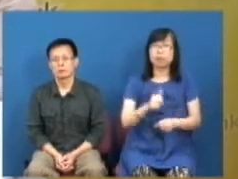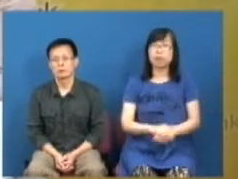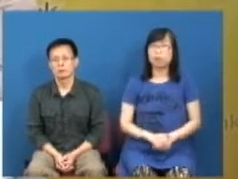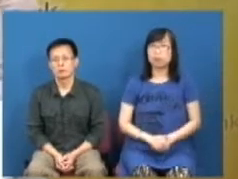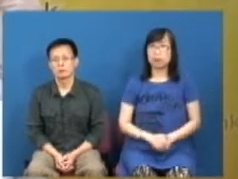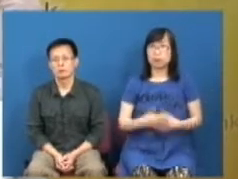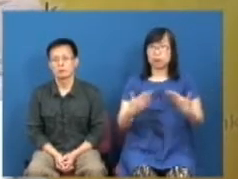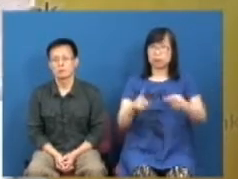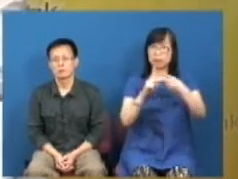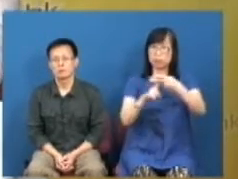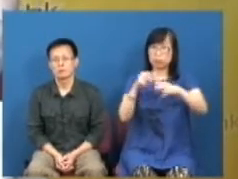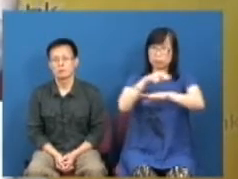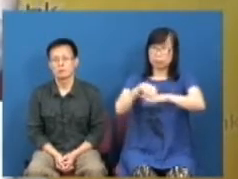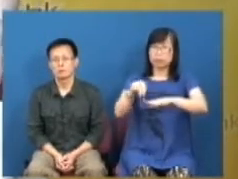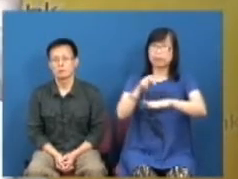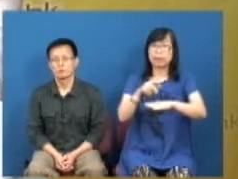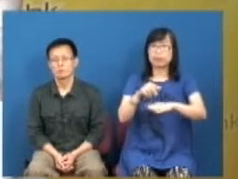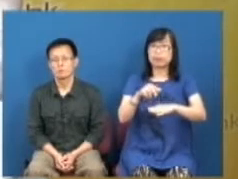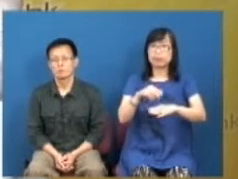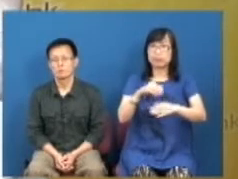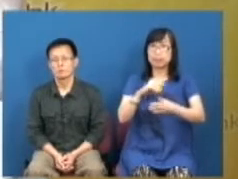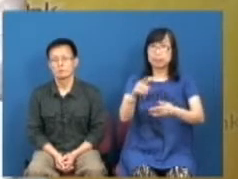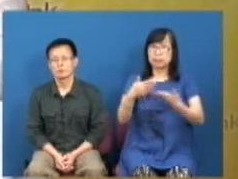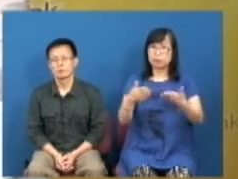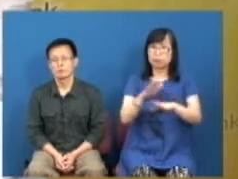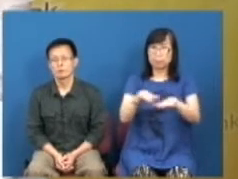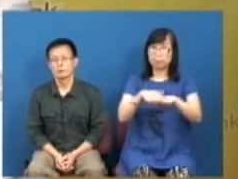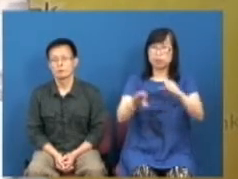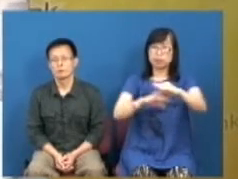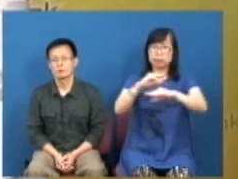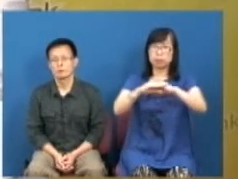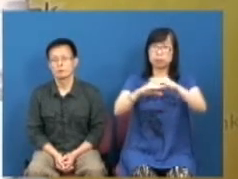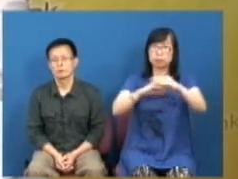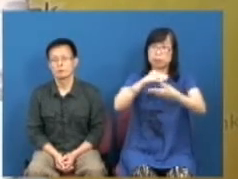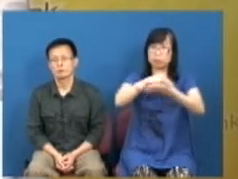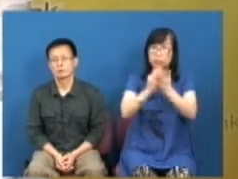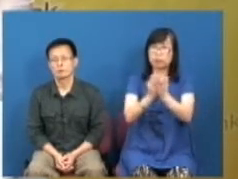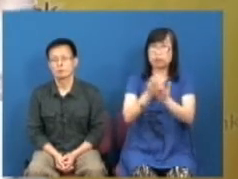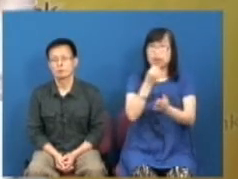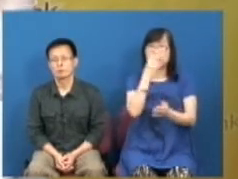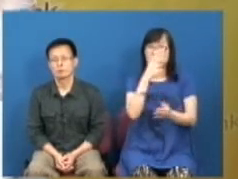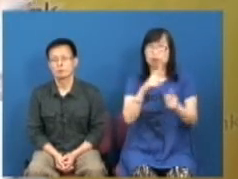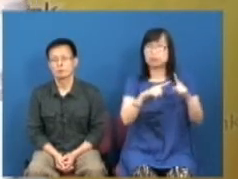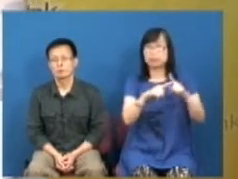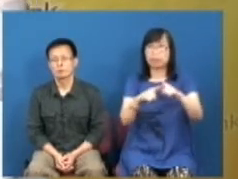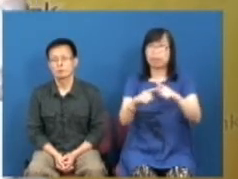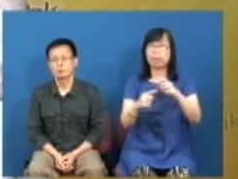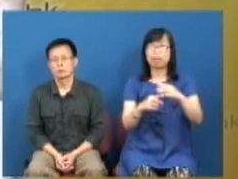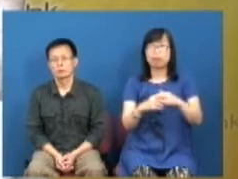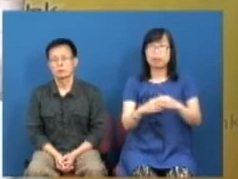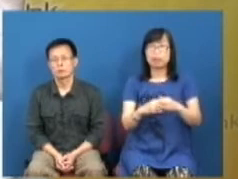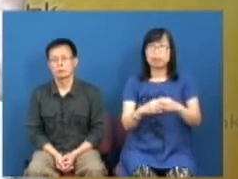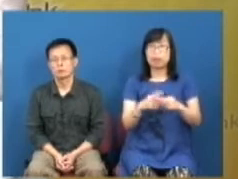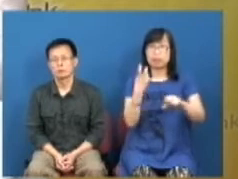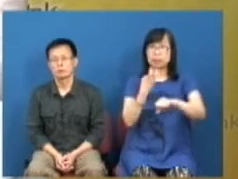哋工程界咧就會講我哋一般啲建築物料咧，其實某個程度上香港為例啊，石屎啊。佢個